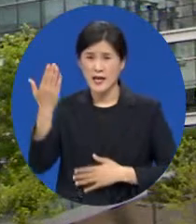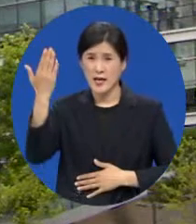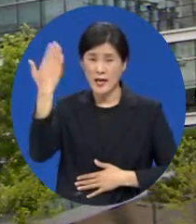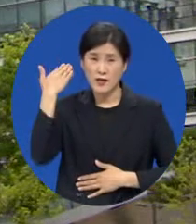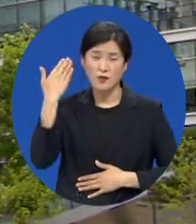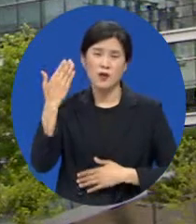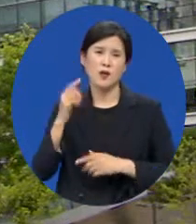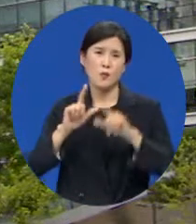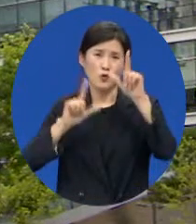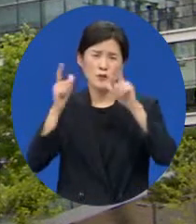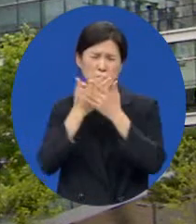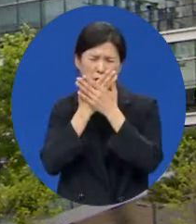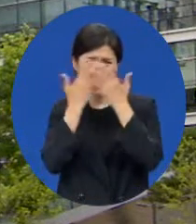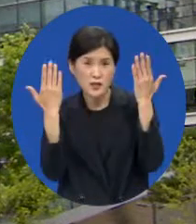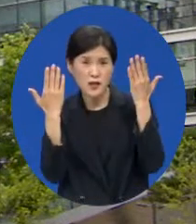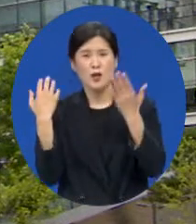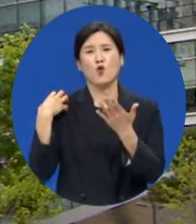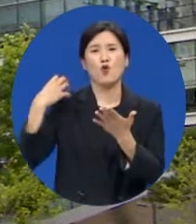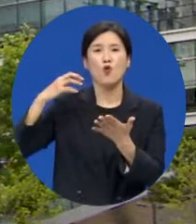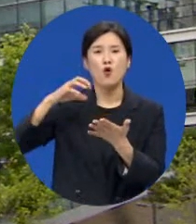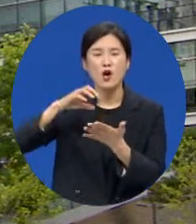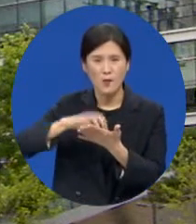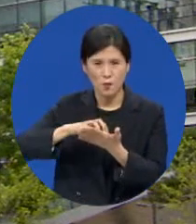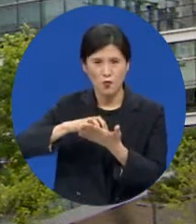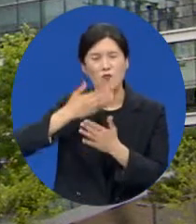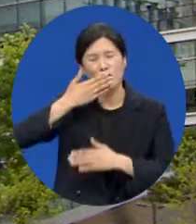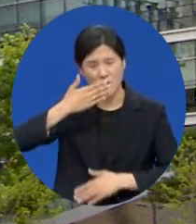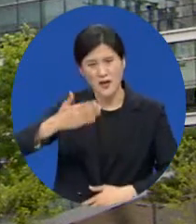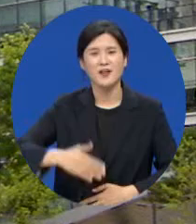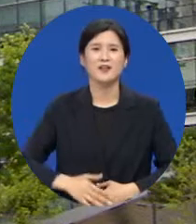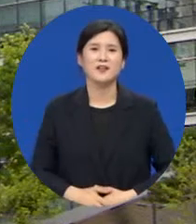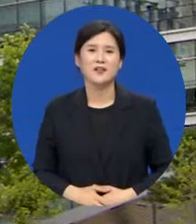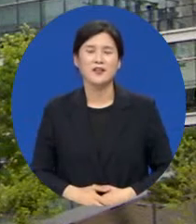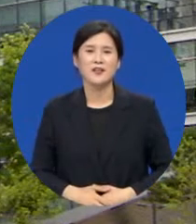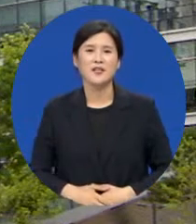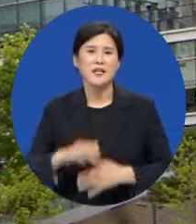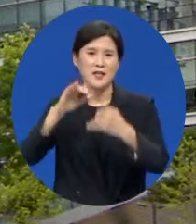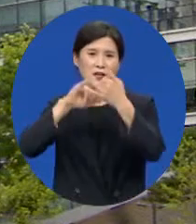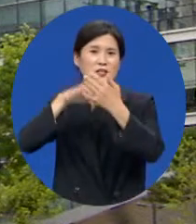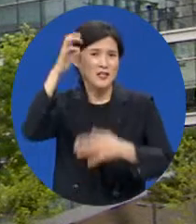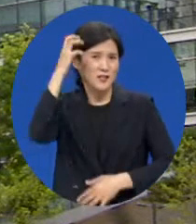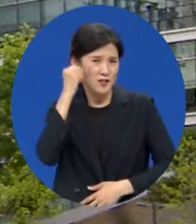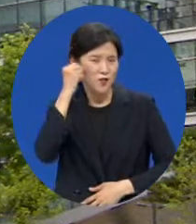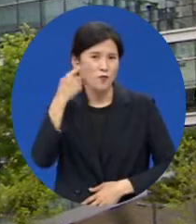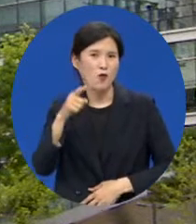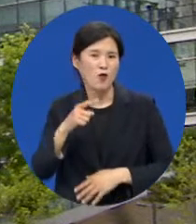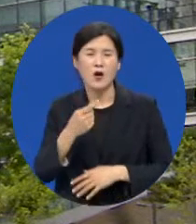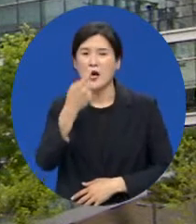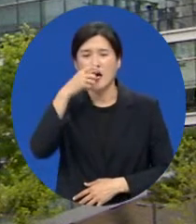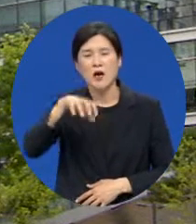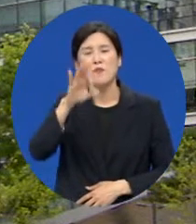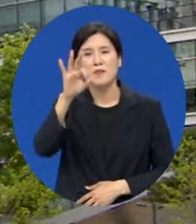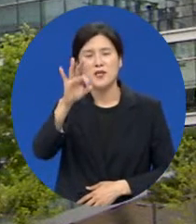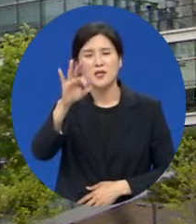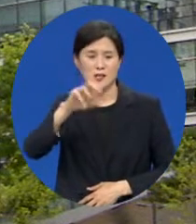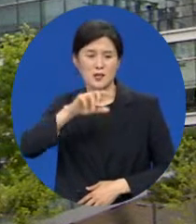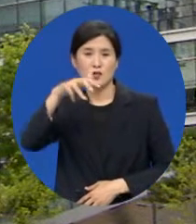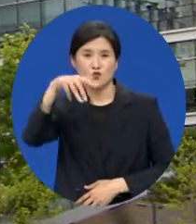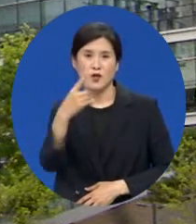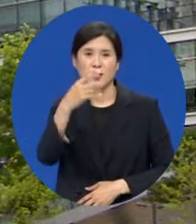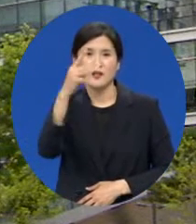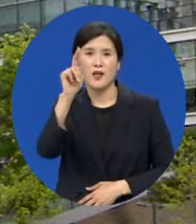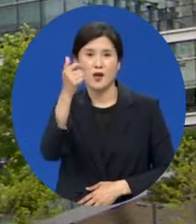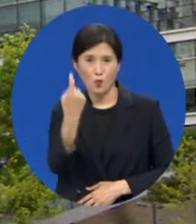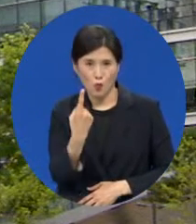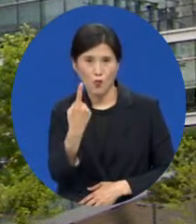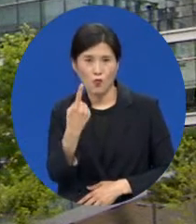예전의 밝은 모습의 일상으로 돌아갈 수 있을 것입니다 꼭 기억해 주십시오 학원비는 최 퇴고